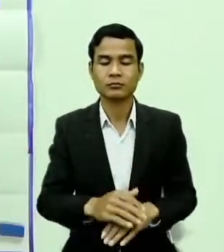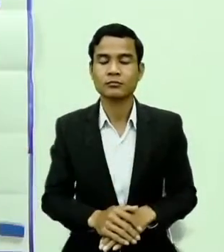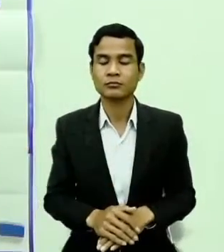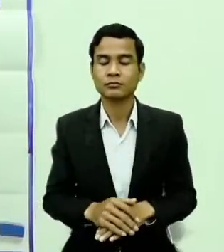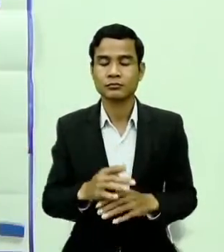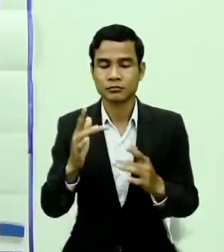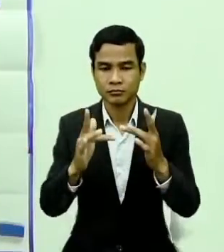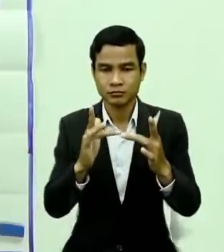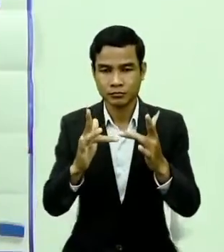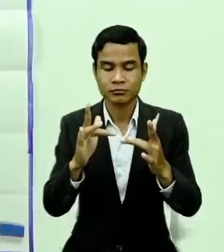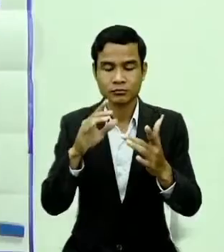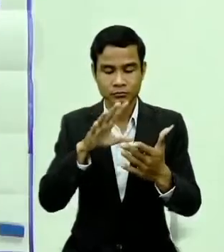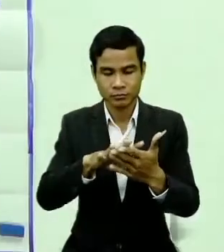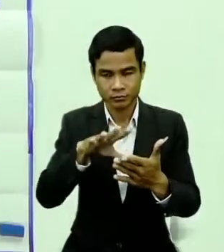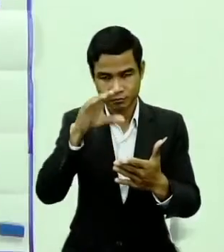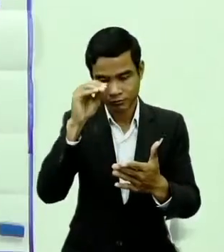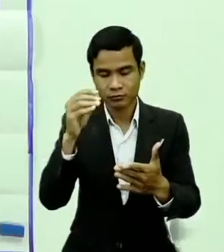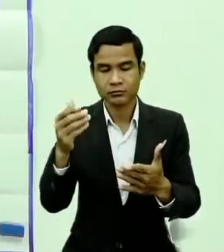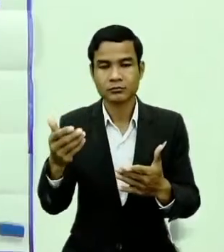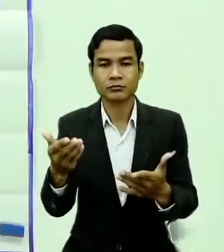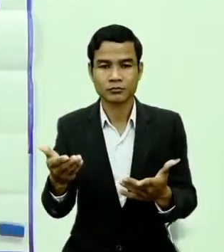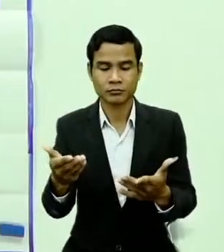nâng chuốc ốp sạ đôi chìa